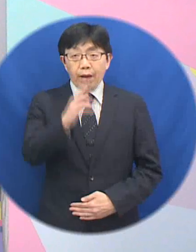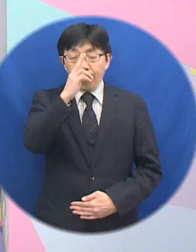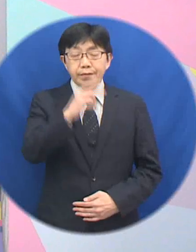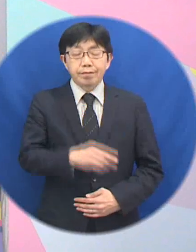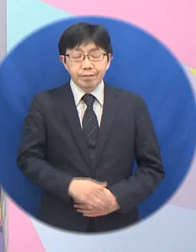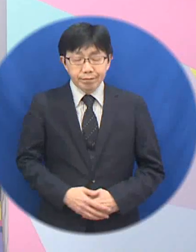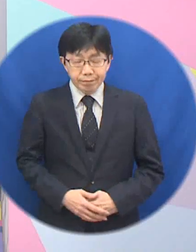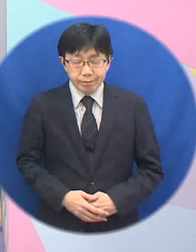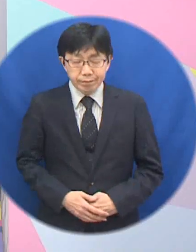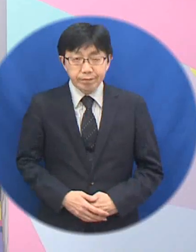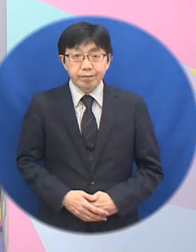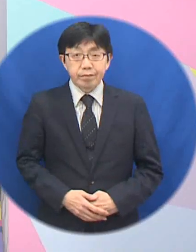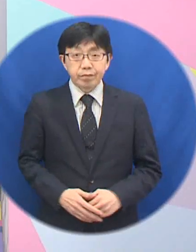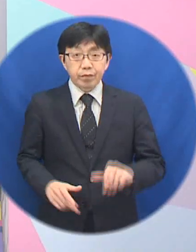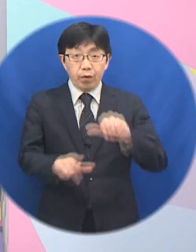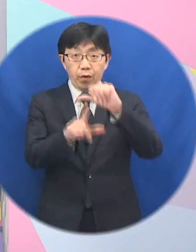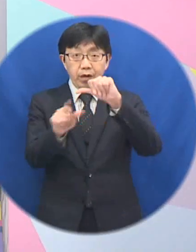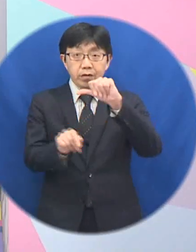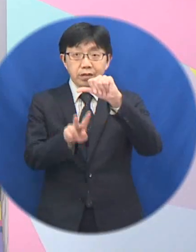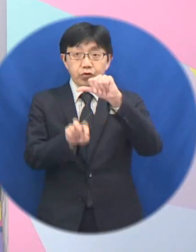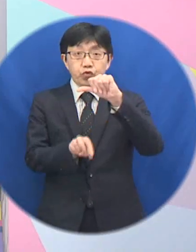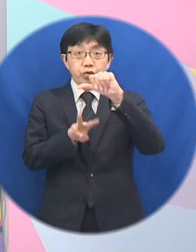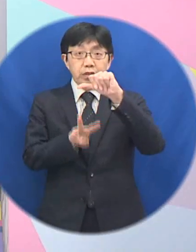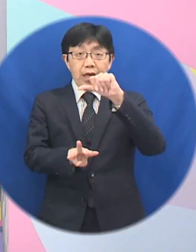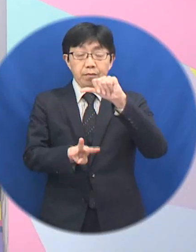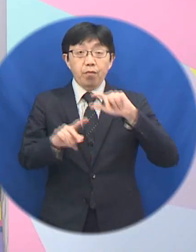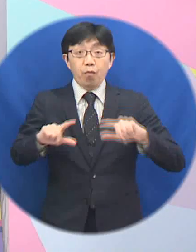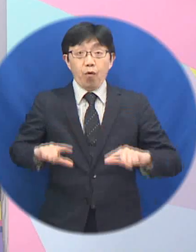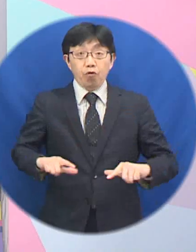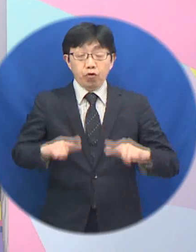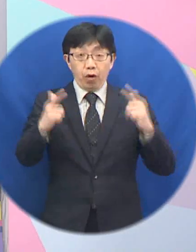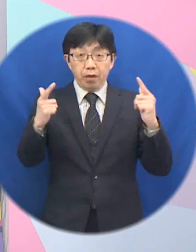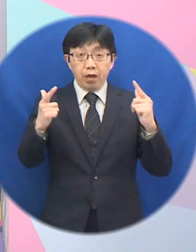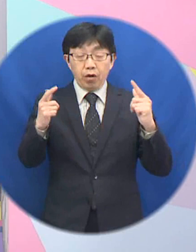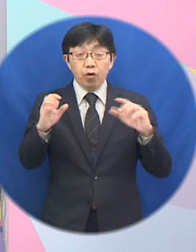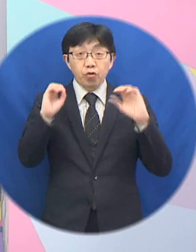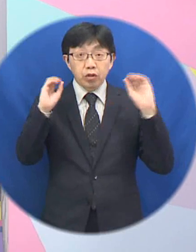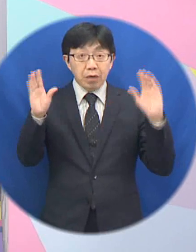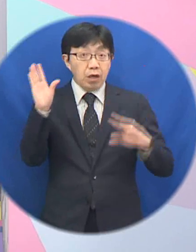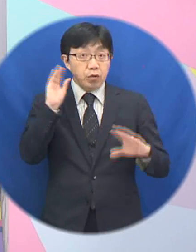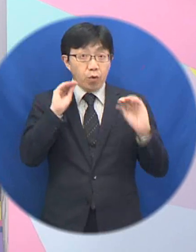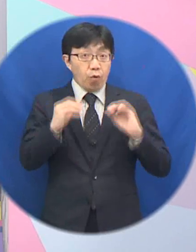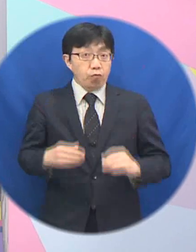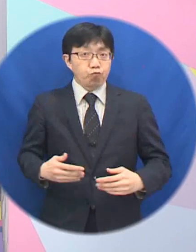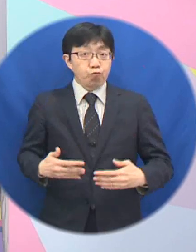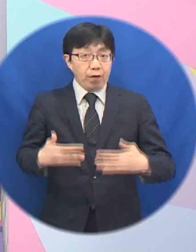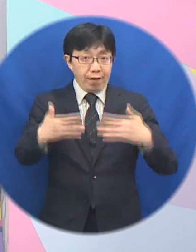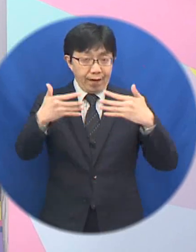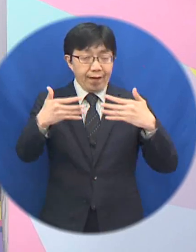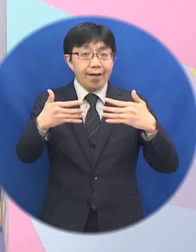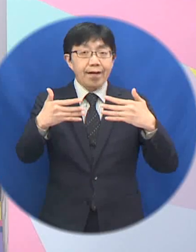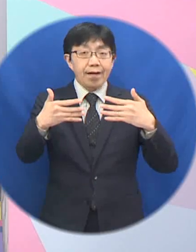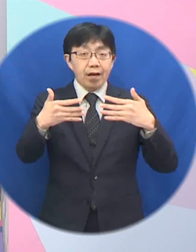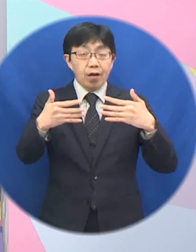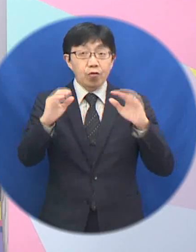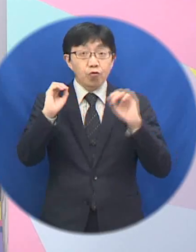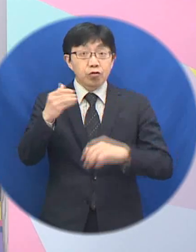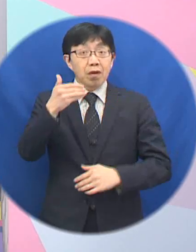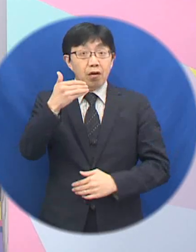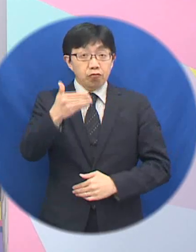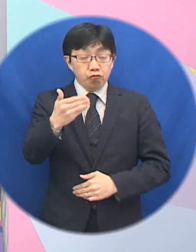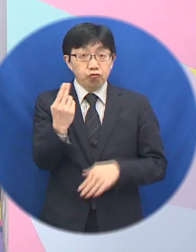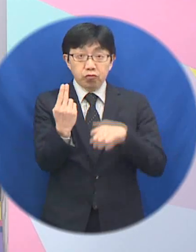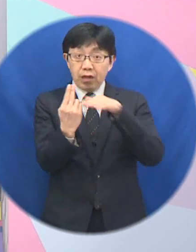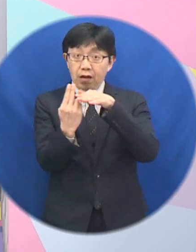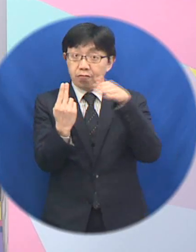こんにちは。5月23日木曜日、豊島情報スクエアです。豊島区本